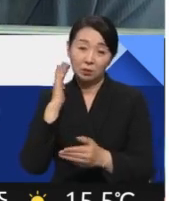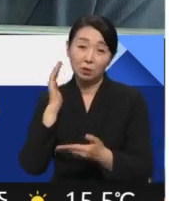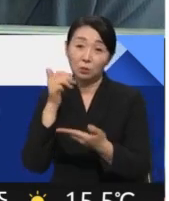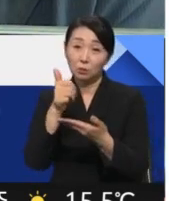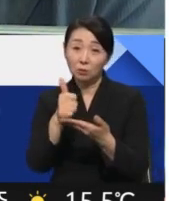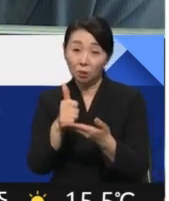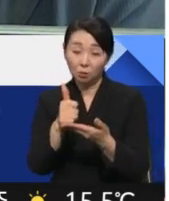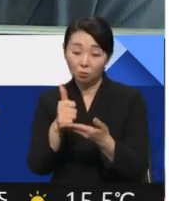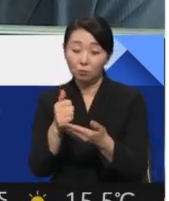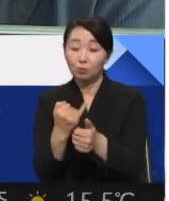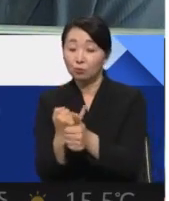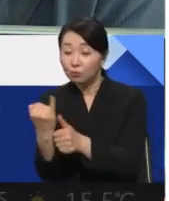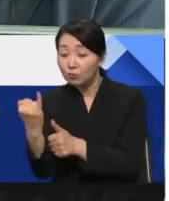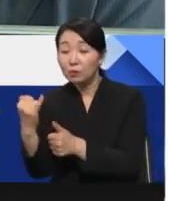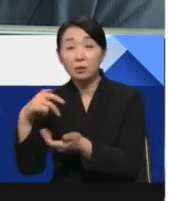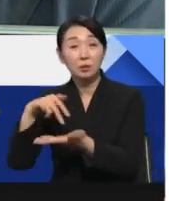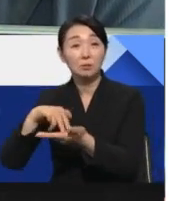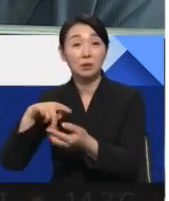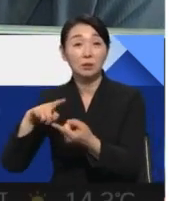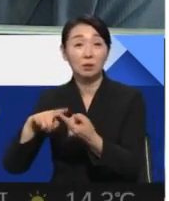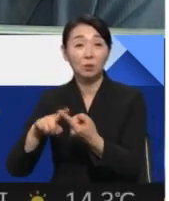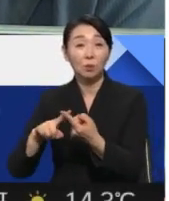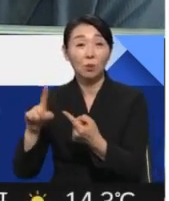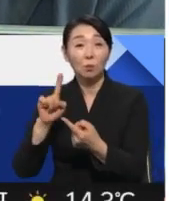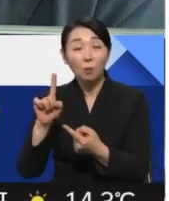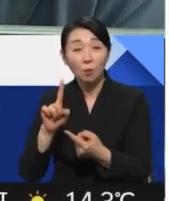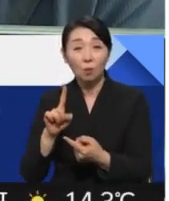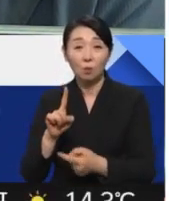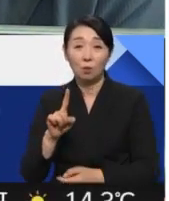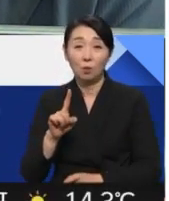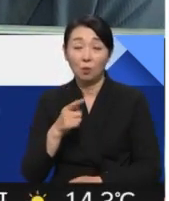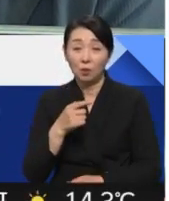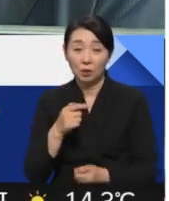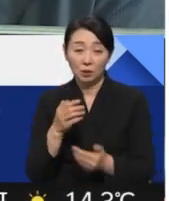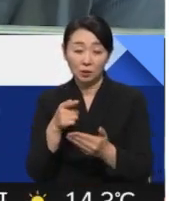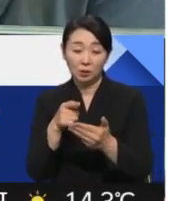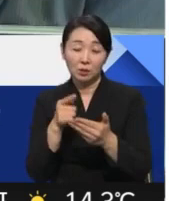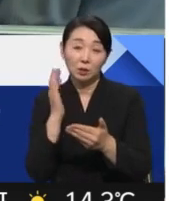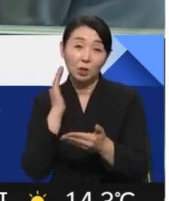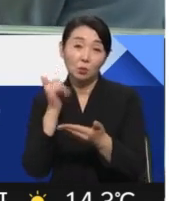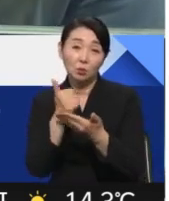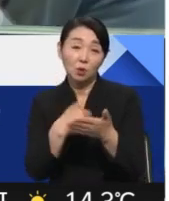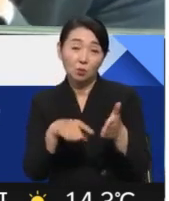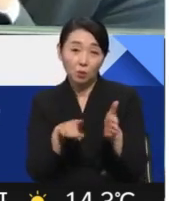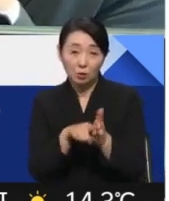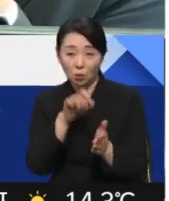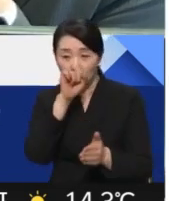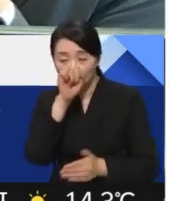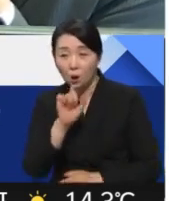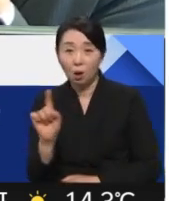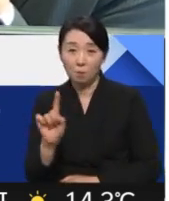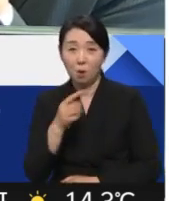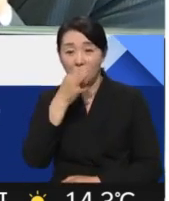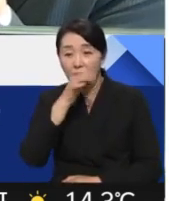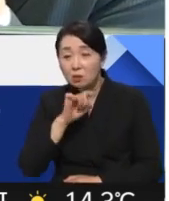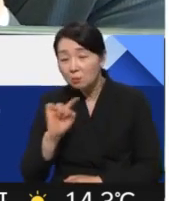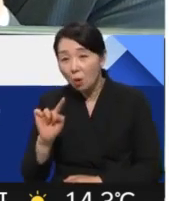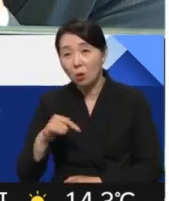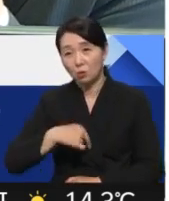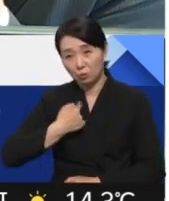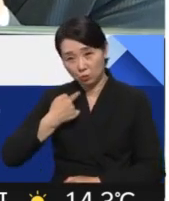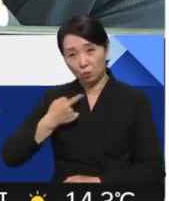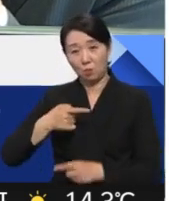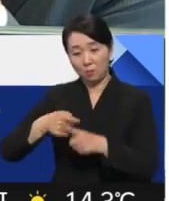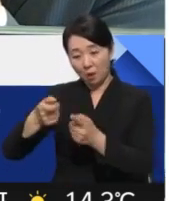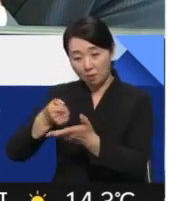대통령을 부인으로서 무엇이 가장 대통령을 위해서 옳은가를 갖다 스스로 판단을 할 수밖에 없어요.